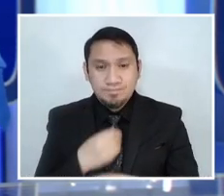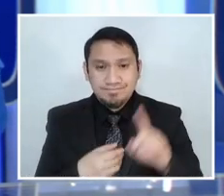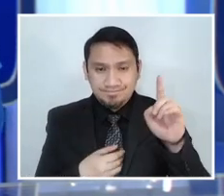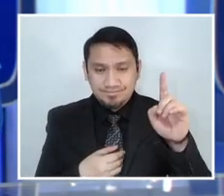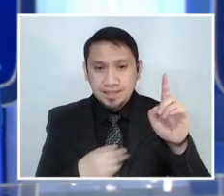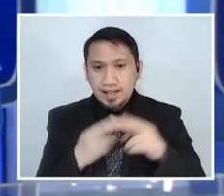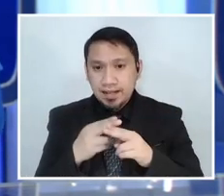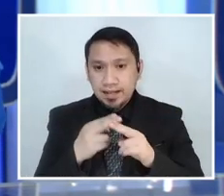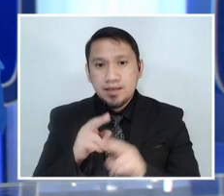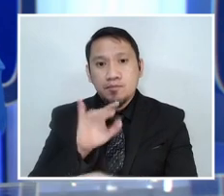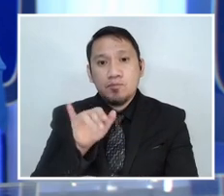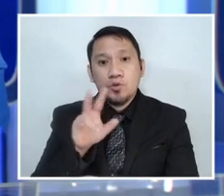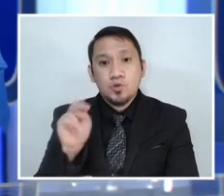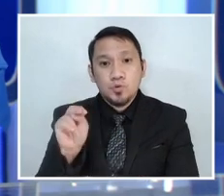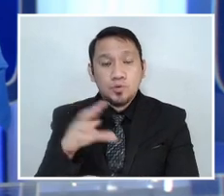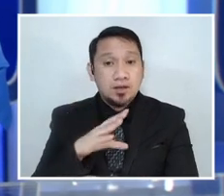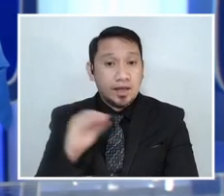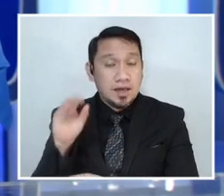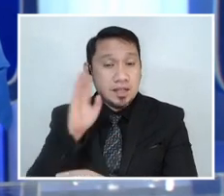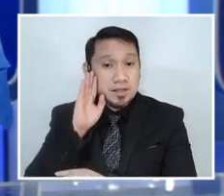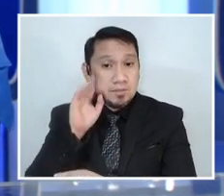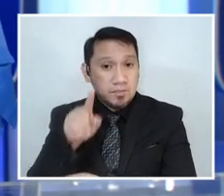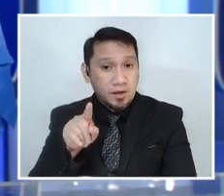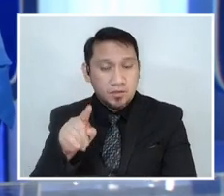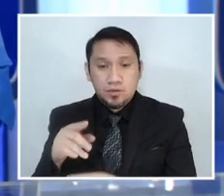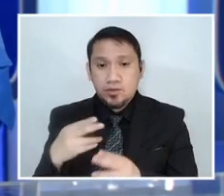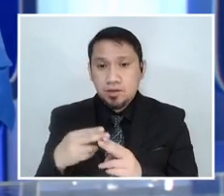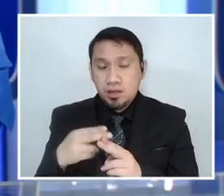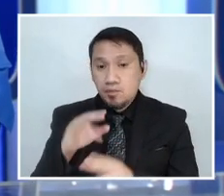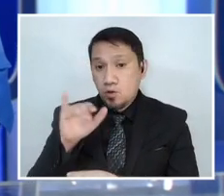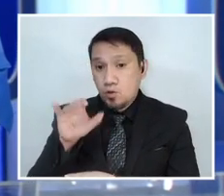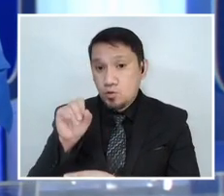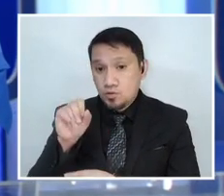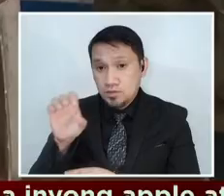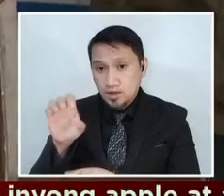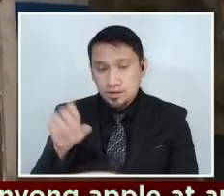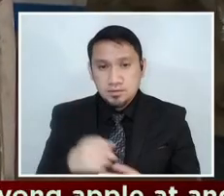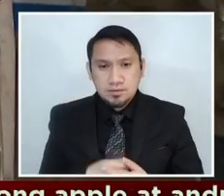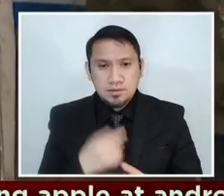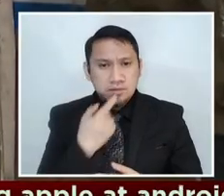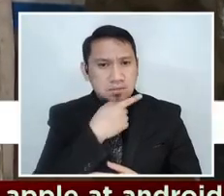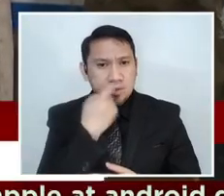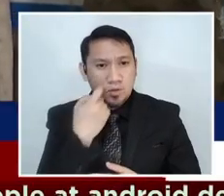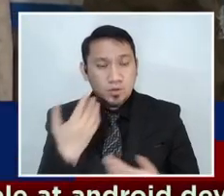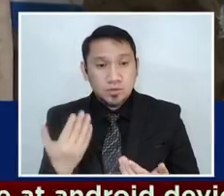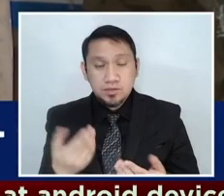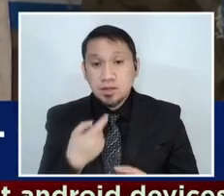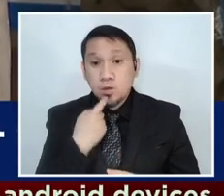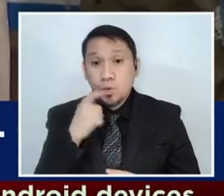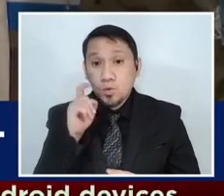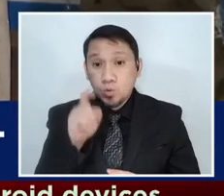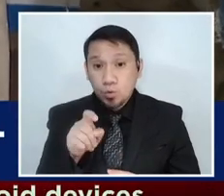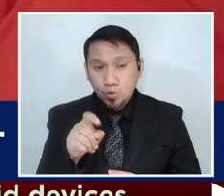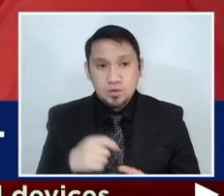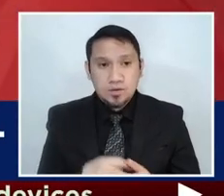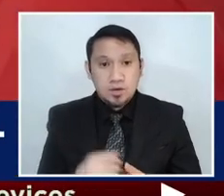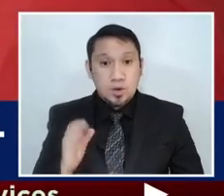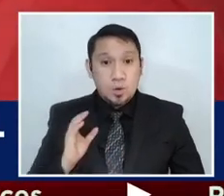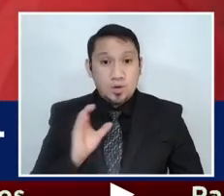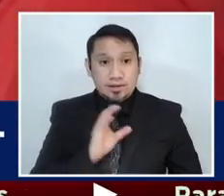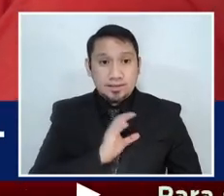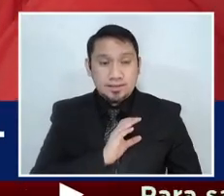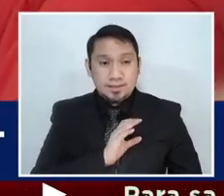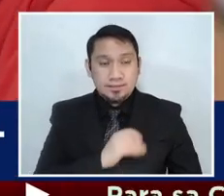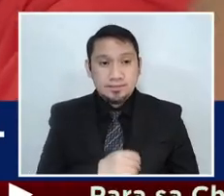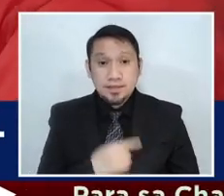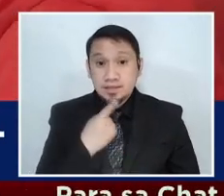Lozada at ang kapatid dito na si Jose Orlando. Ito'y matapos maglabas ng commitment order ang Sandigan Bayan. Ayon